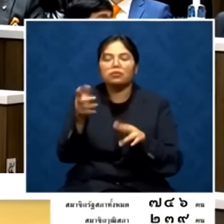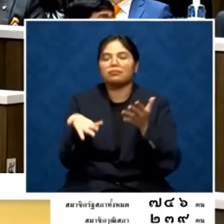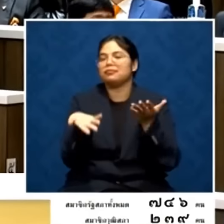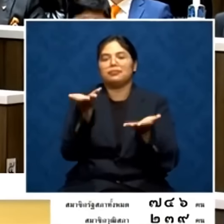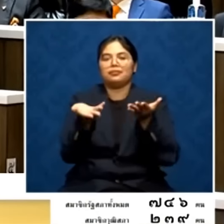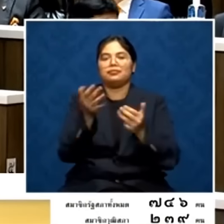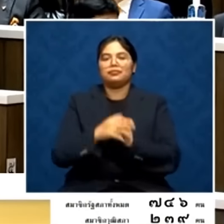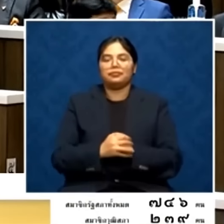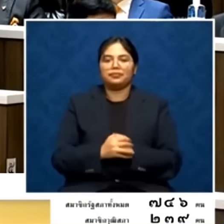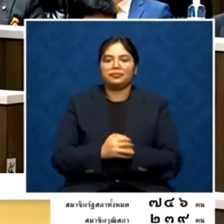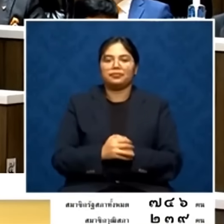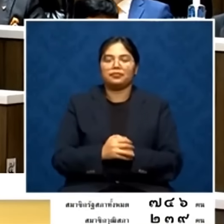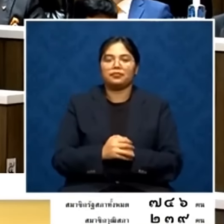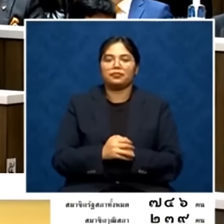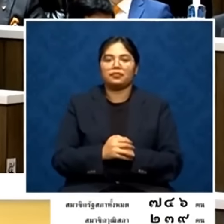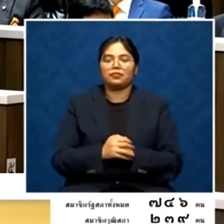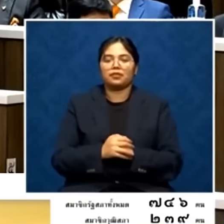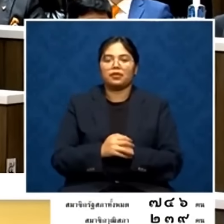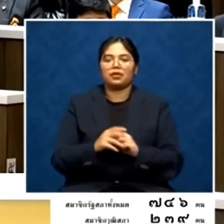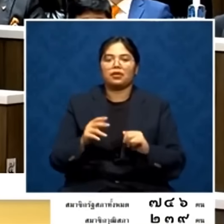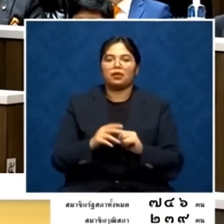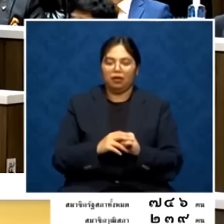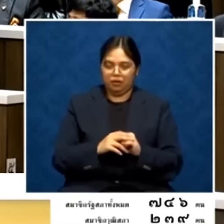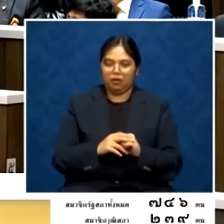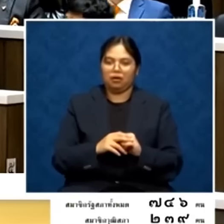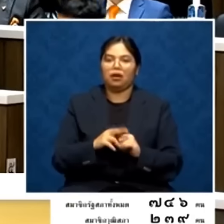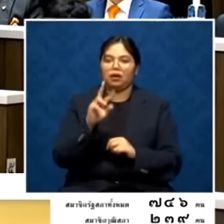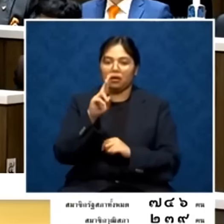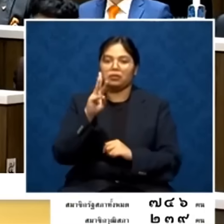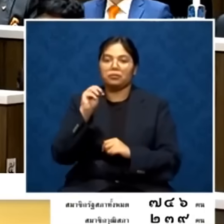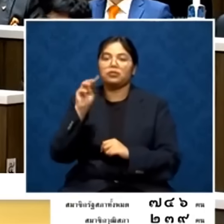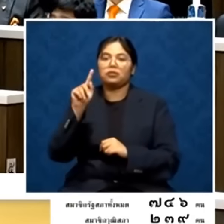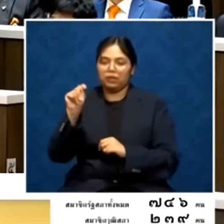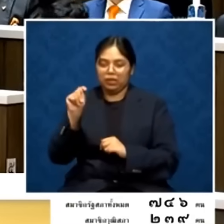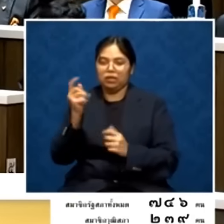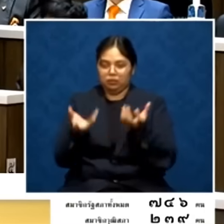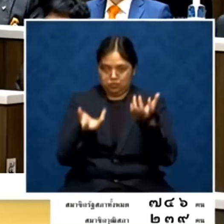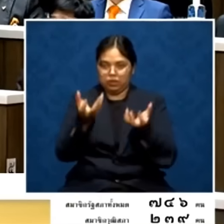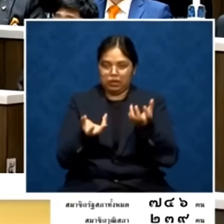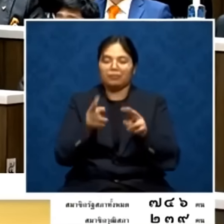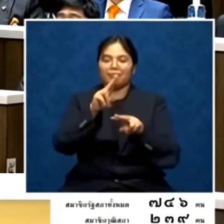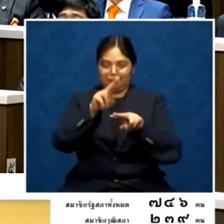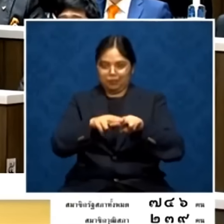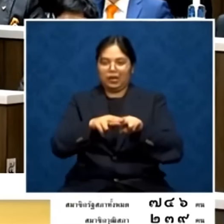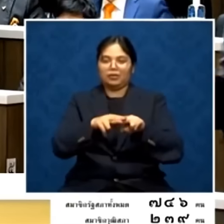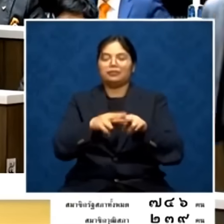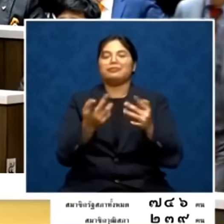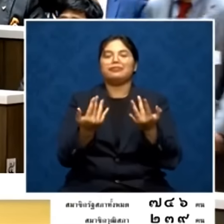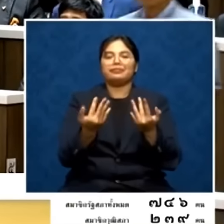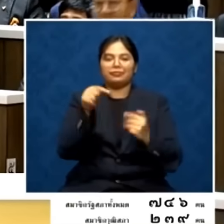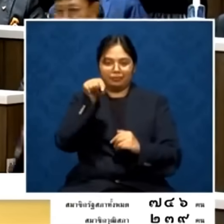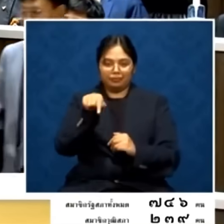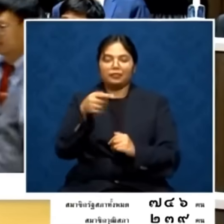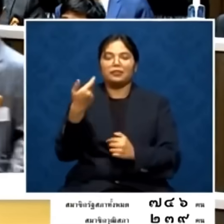ให้เป็นมาตรฐานเดียวกับนักโทษคนอื่นๆล่ะแต่โทเวนฟังจนจบ